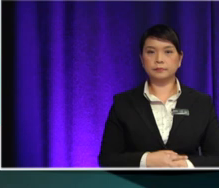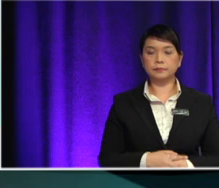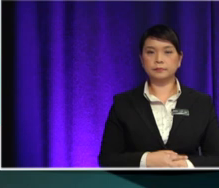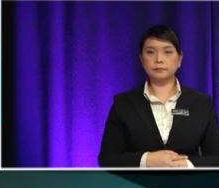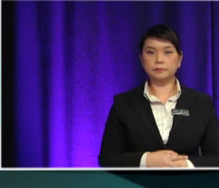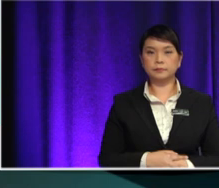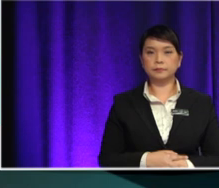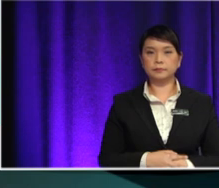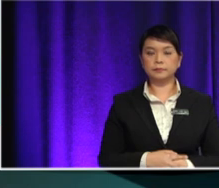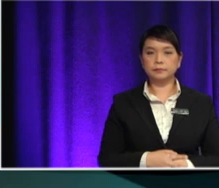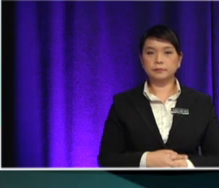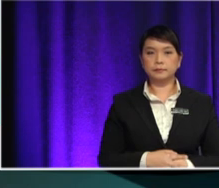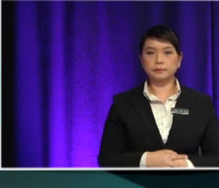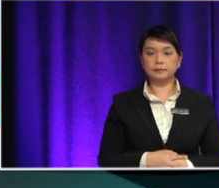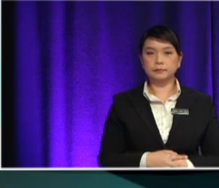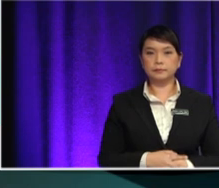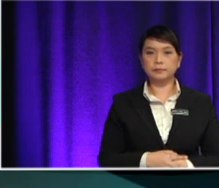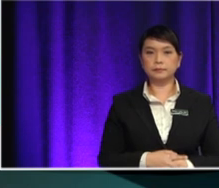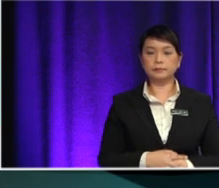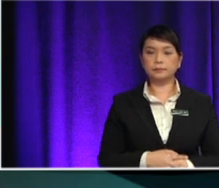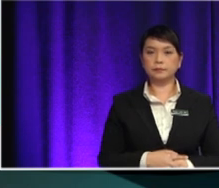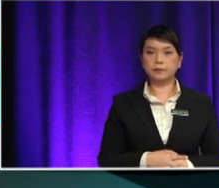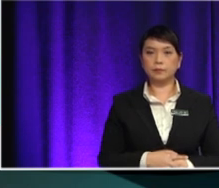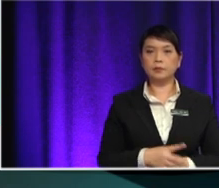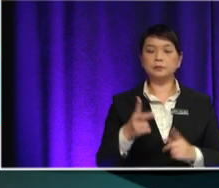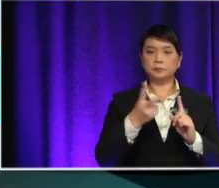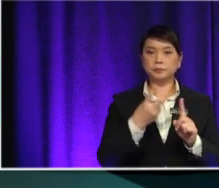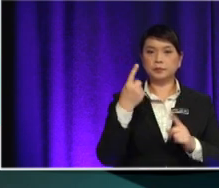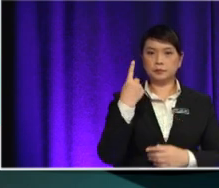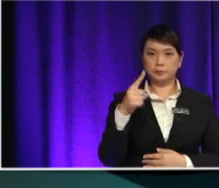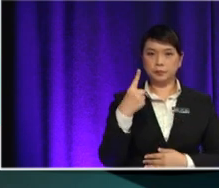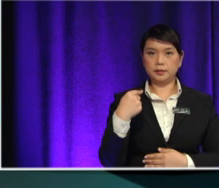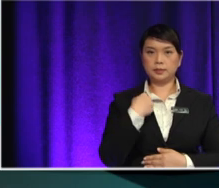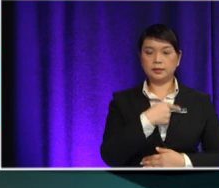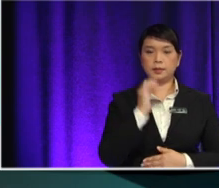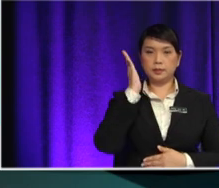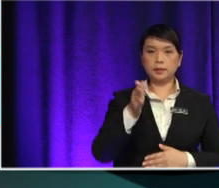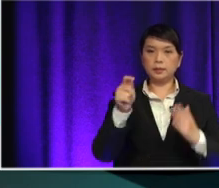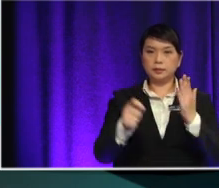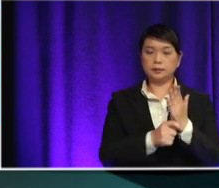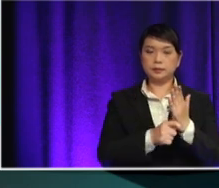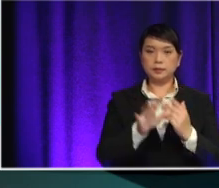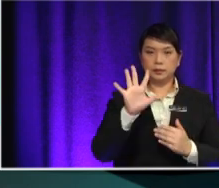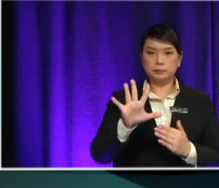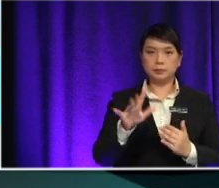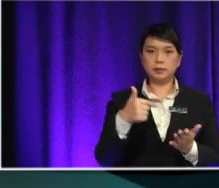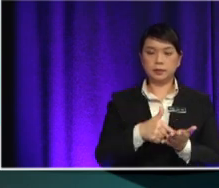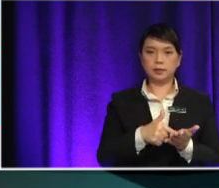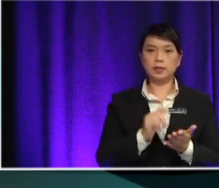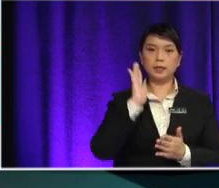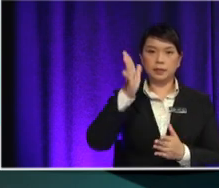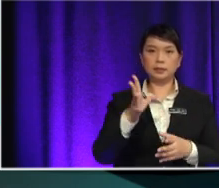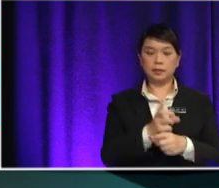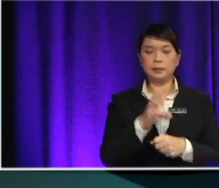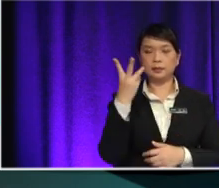kekerapan longgokkan. Dari sebab 11 kita akan pergi tambah dengan berapa pula Nisa? Dengan 5 cikgu. Ya, lepas tu kita akan dapat jawapan.